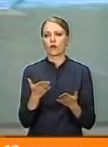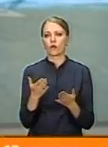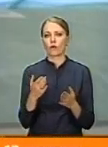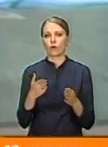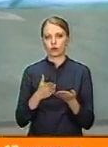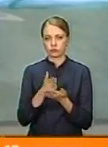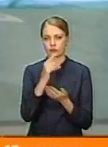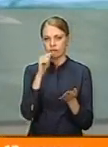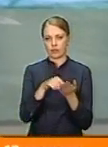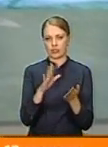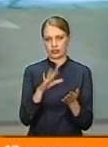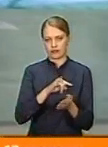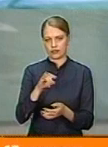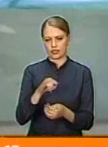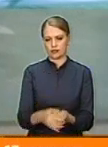траєкторією вразила ціль.